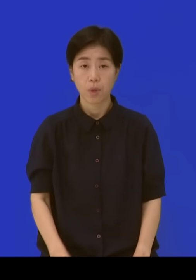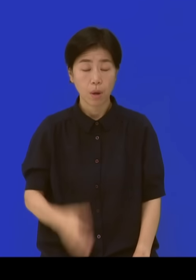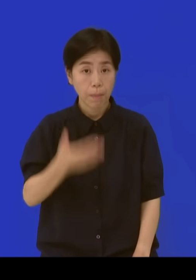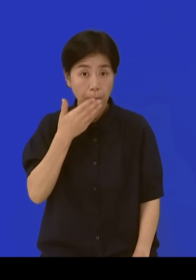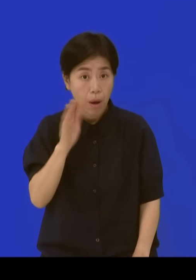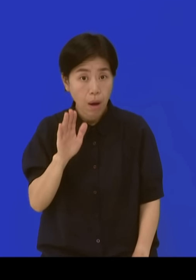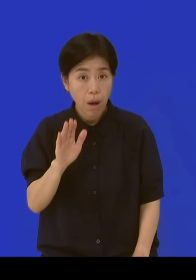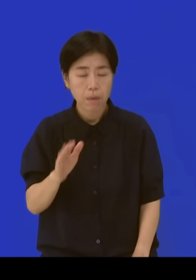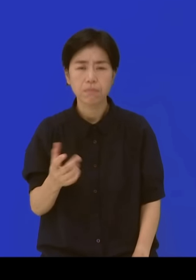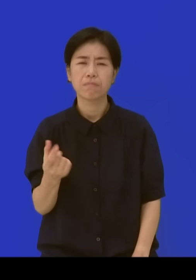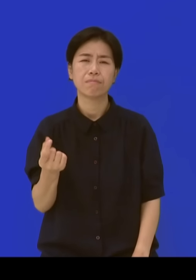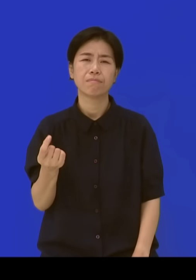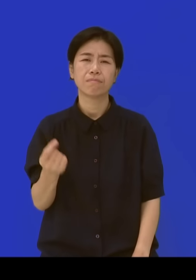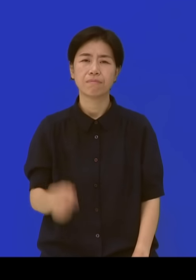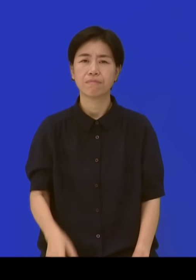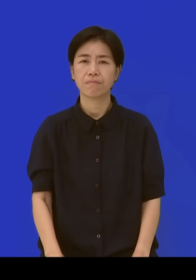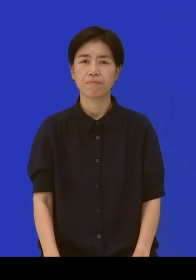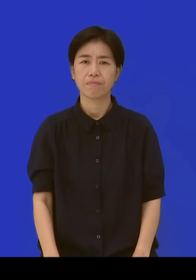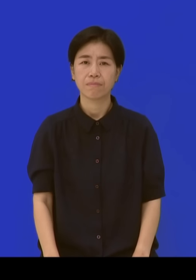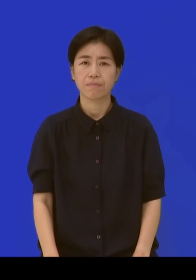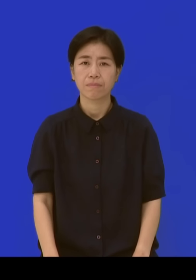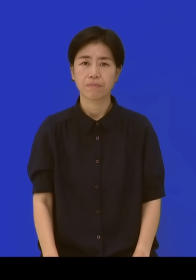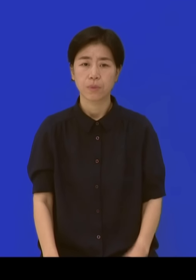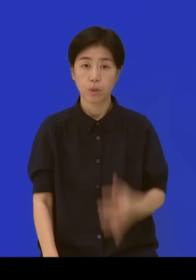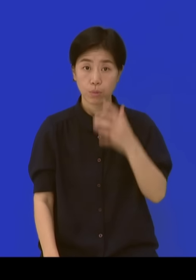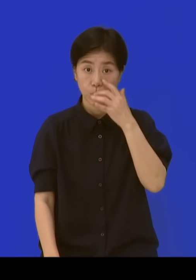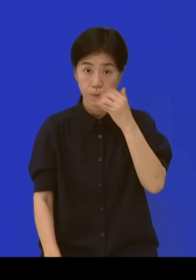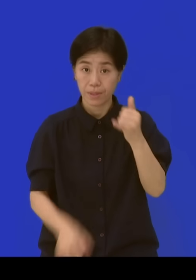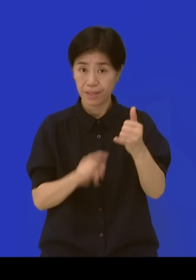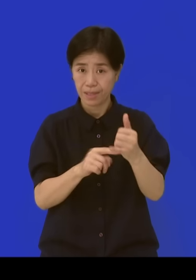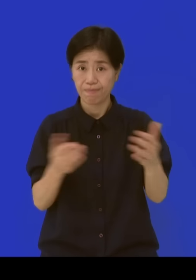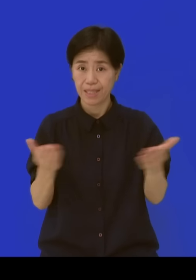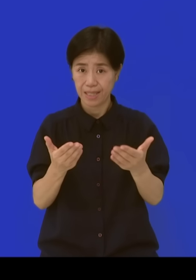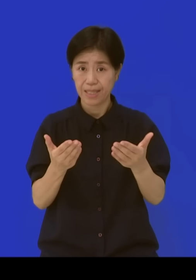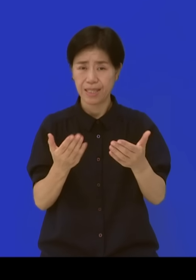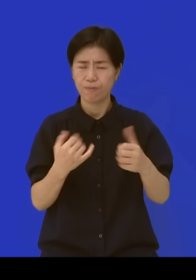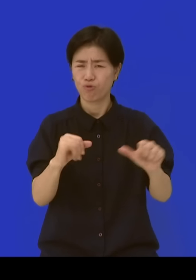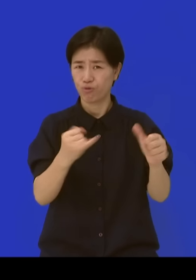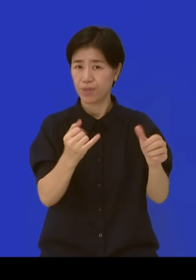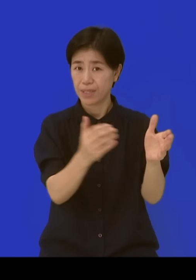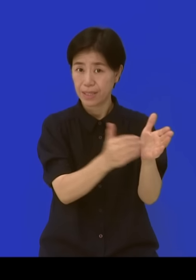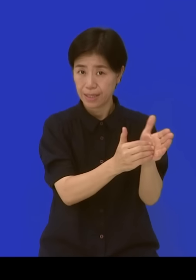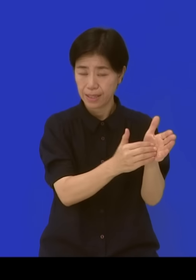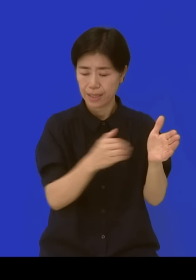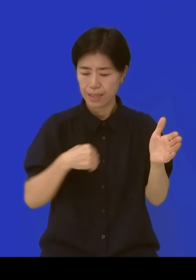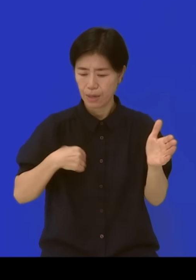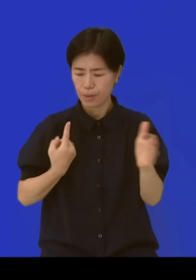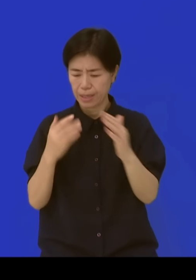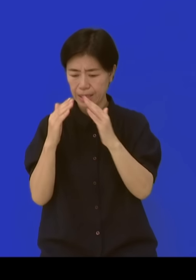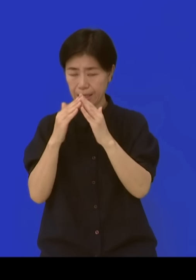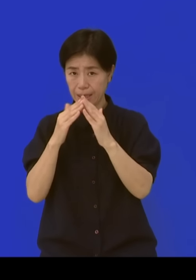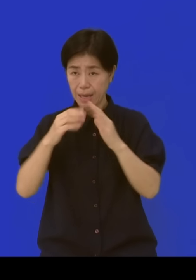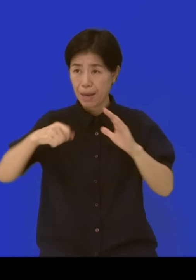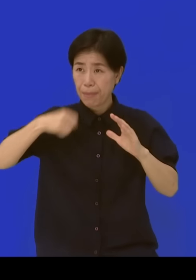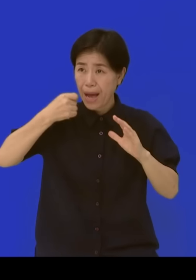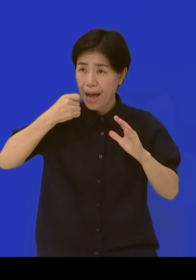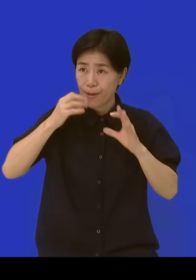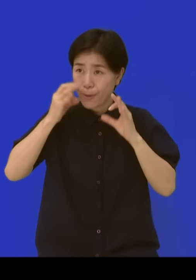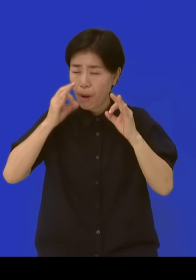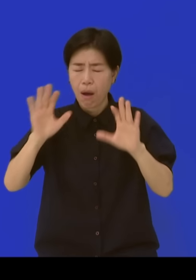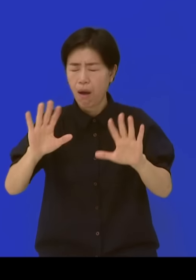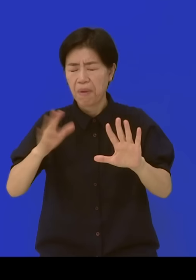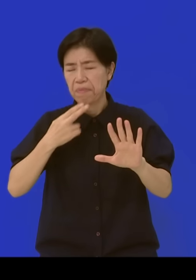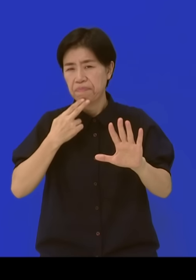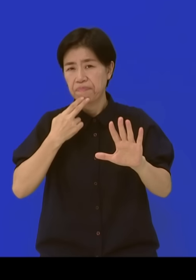먹어요? 네, 밥을 조금 부모님 맞벌이셨는데 네. 제가 정상적으로 이제 밥을 챙겨 먹으려고 노력을 해야 되는데